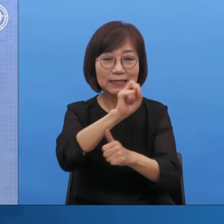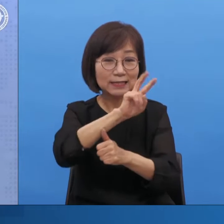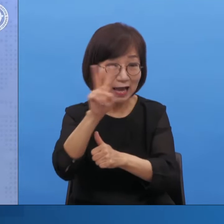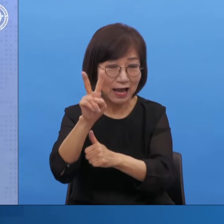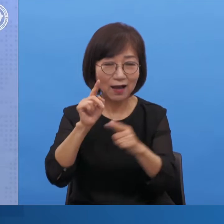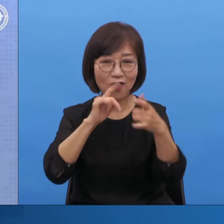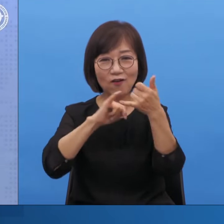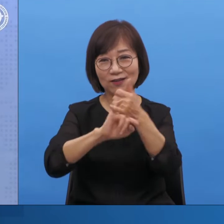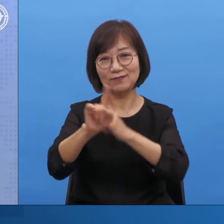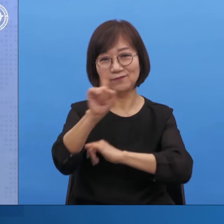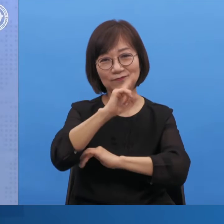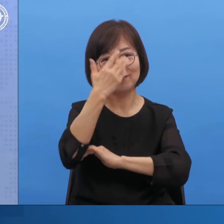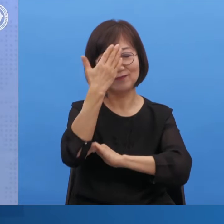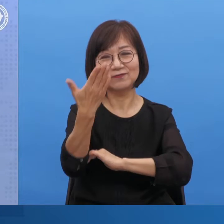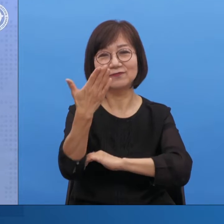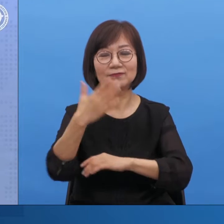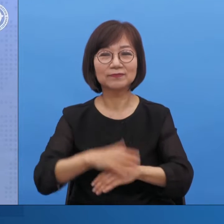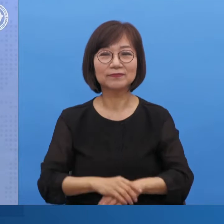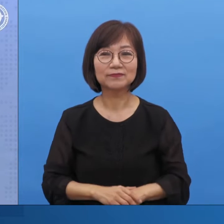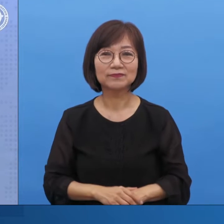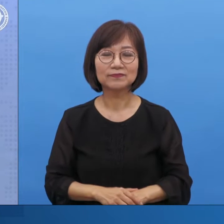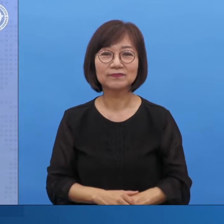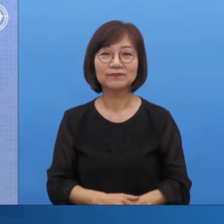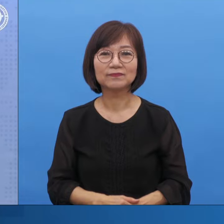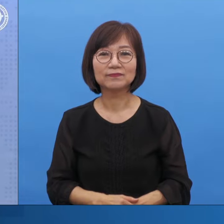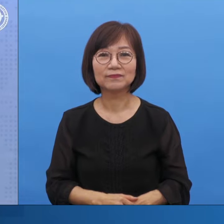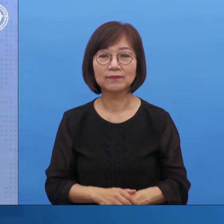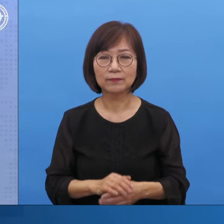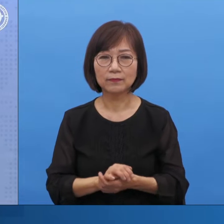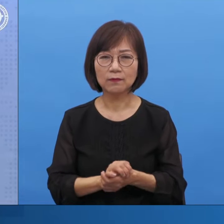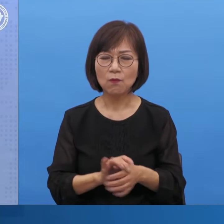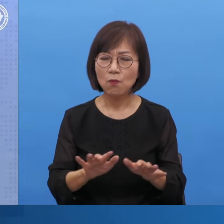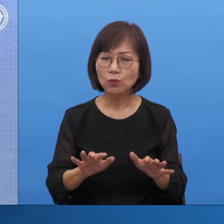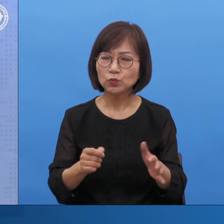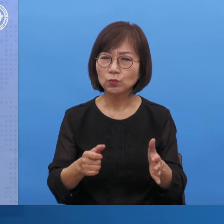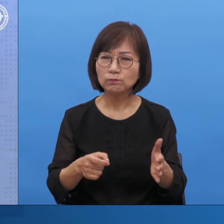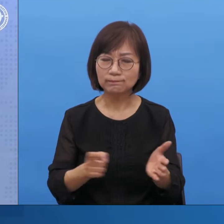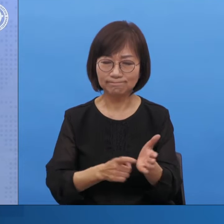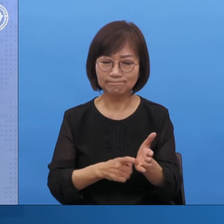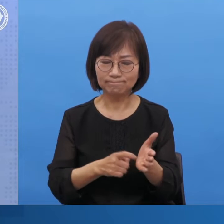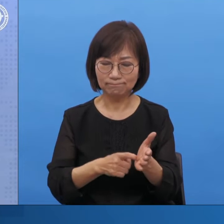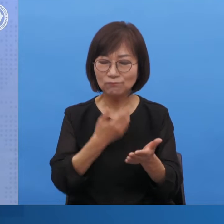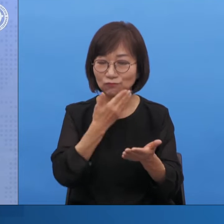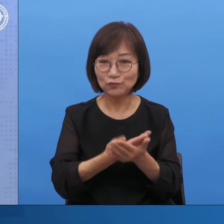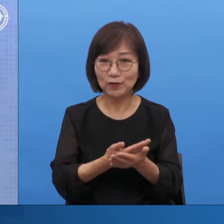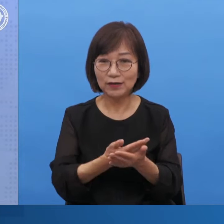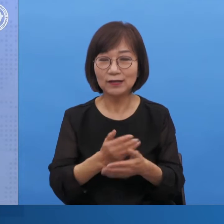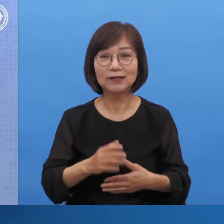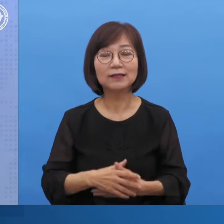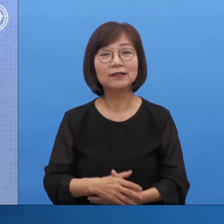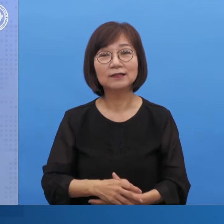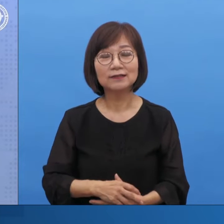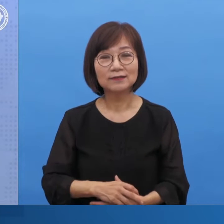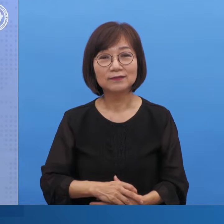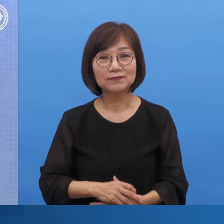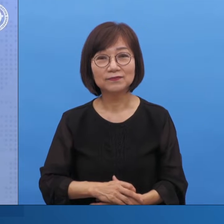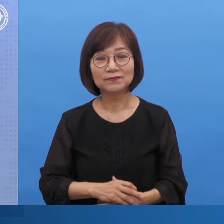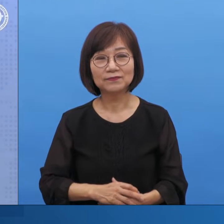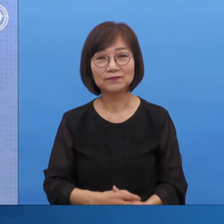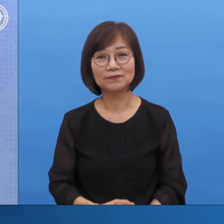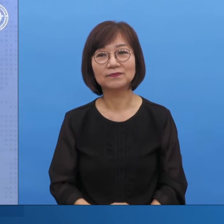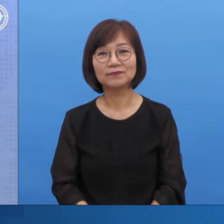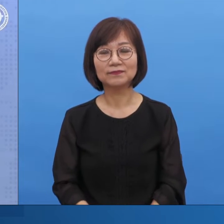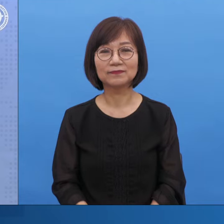what covenant must we hold on to? 굉장히 좀 급한 겁니다. This is very tremendously urgent.